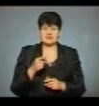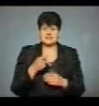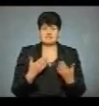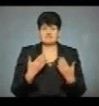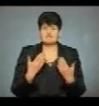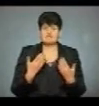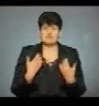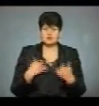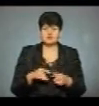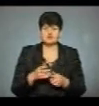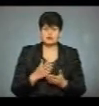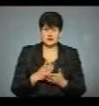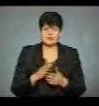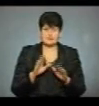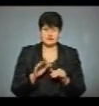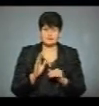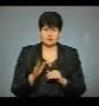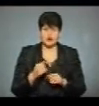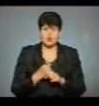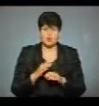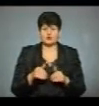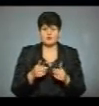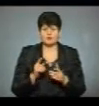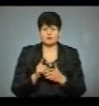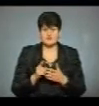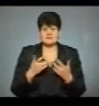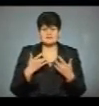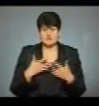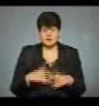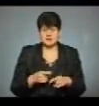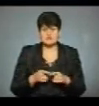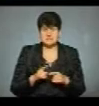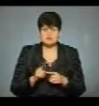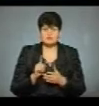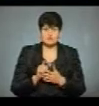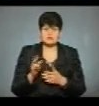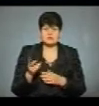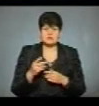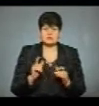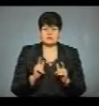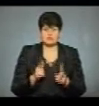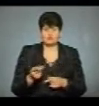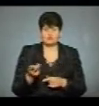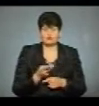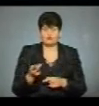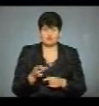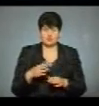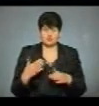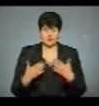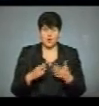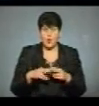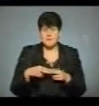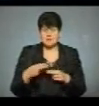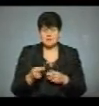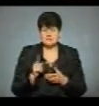були. А то, що в дійсності роботодавець повинен звільняти, мені здається, що повинно за згодою двох сторін повинно бути. Компенсація